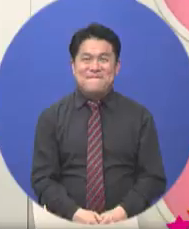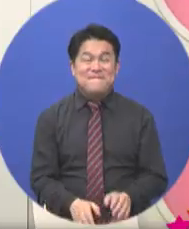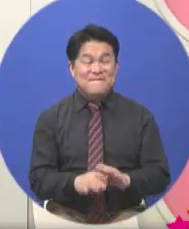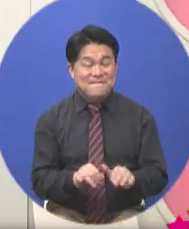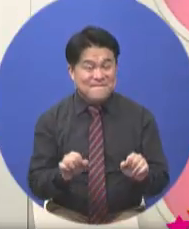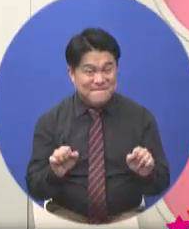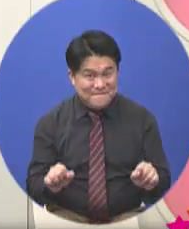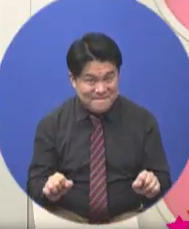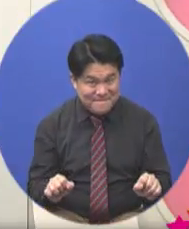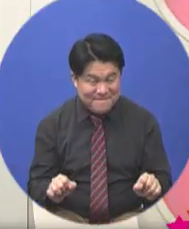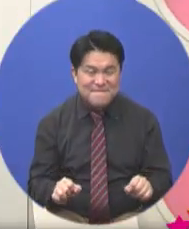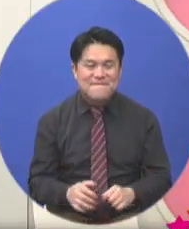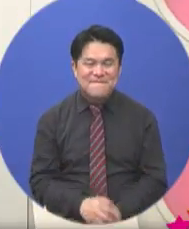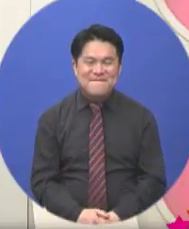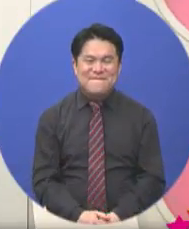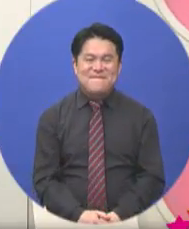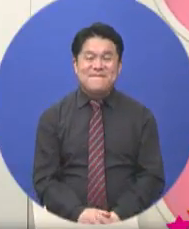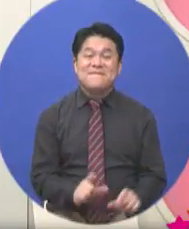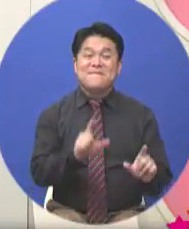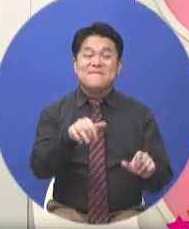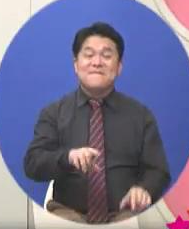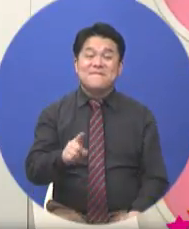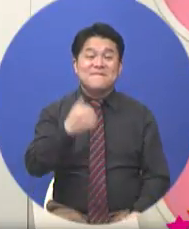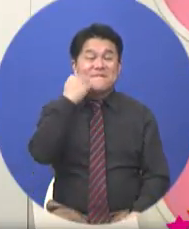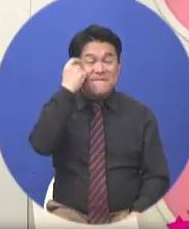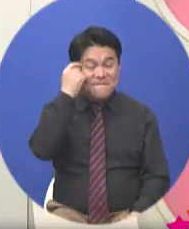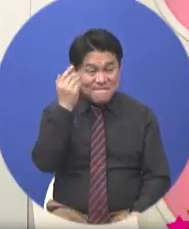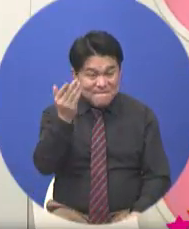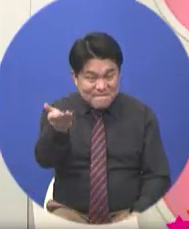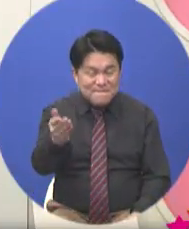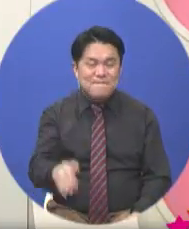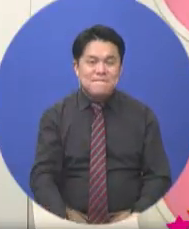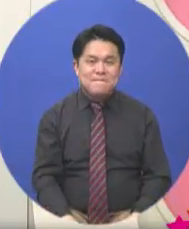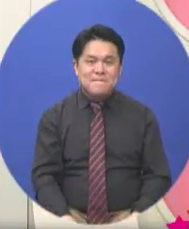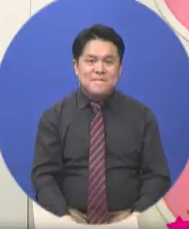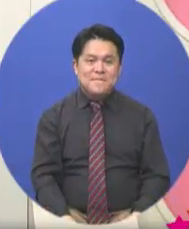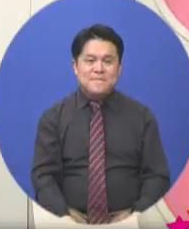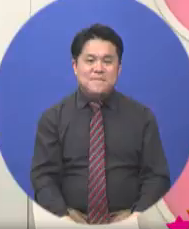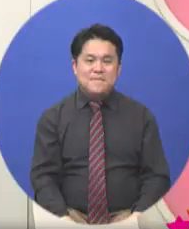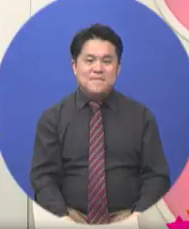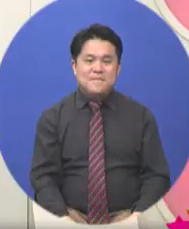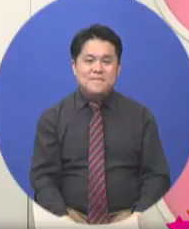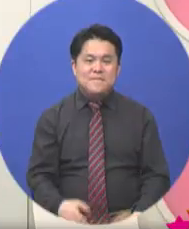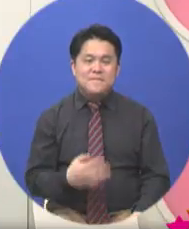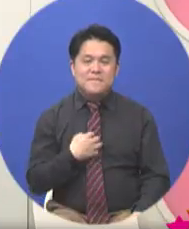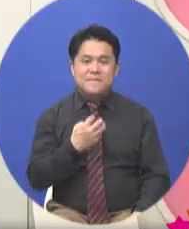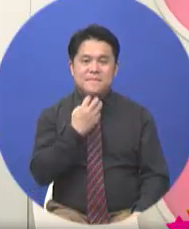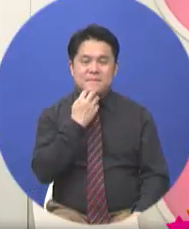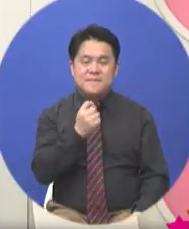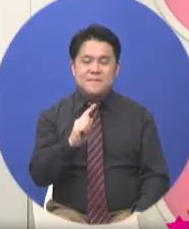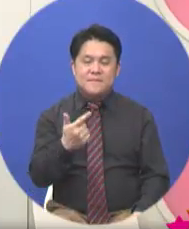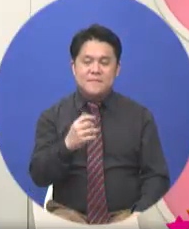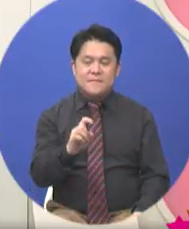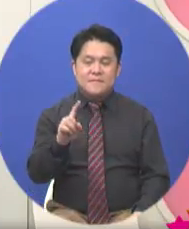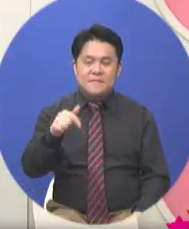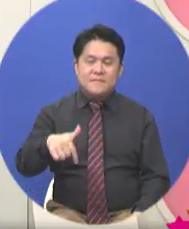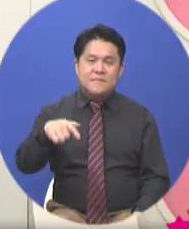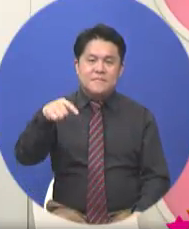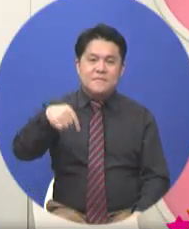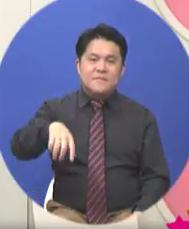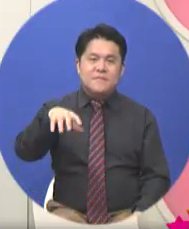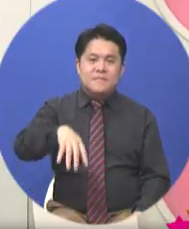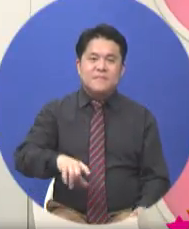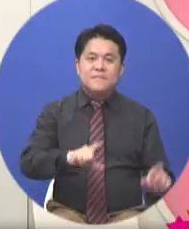안녕하세요. 네. 어디 사시는 누구실까요? 여기 서울 관악구 삽니다. 네.